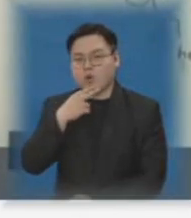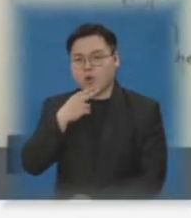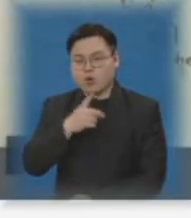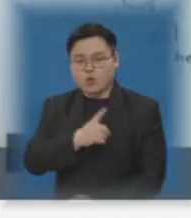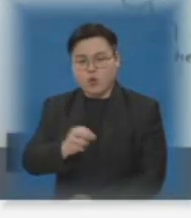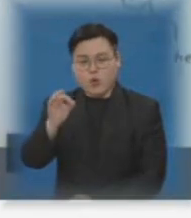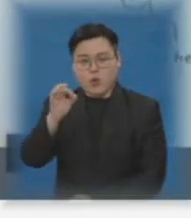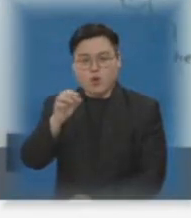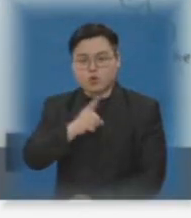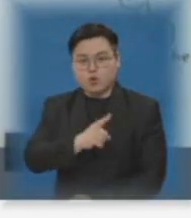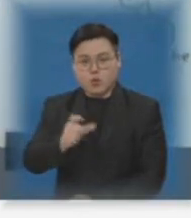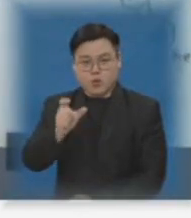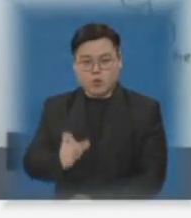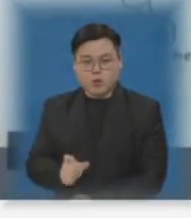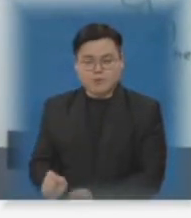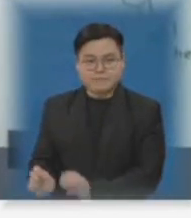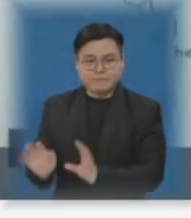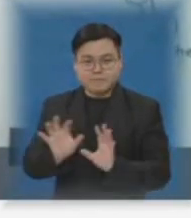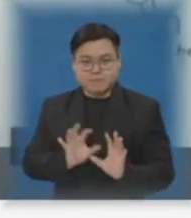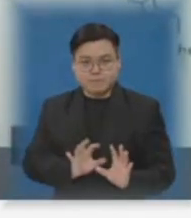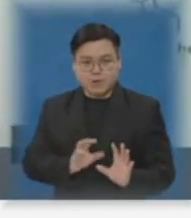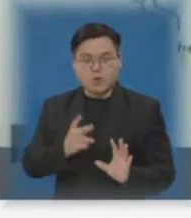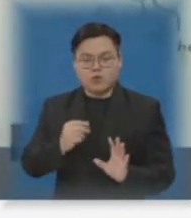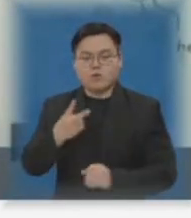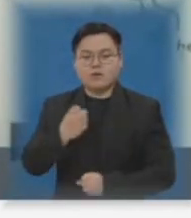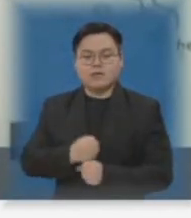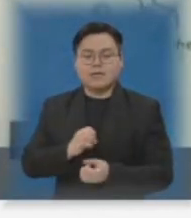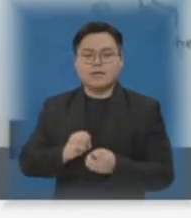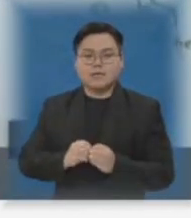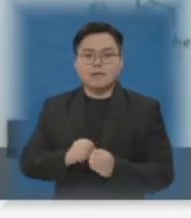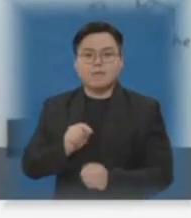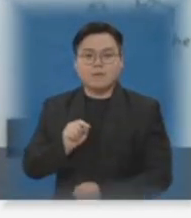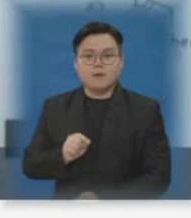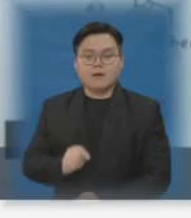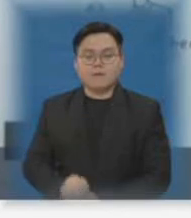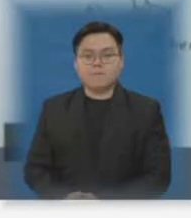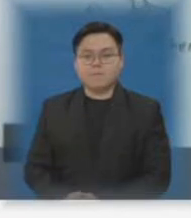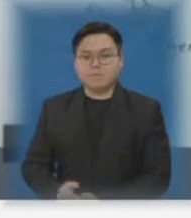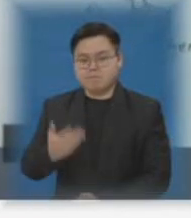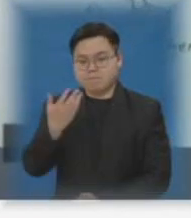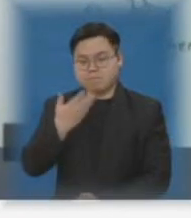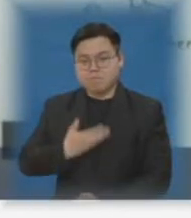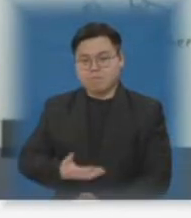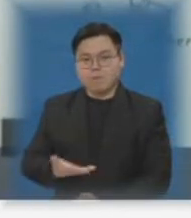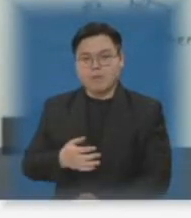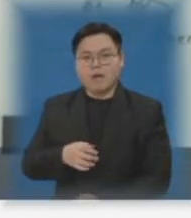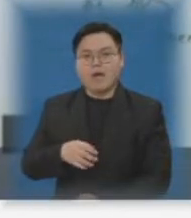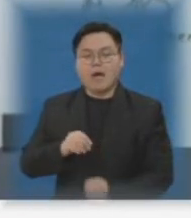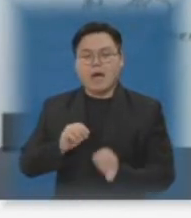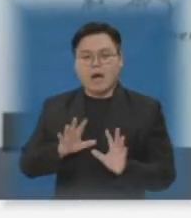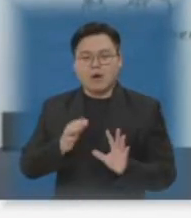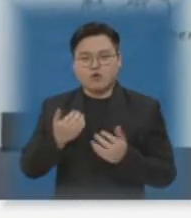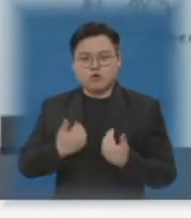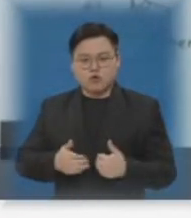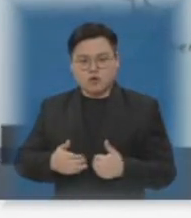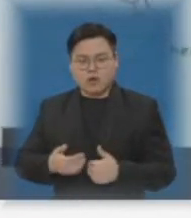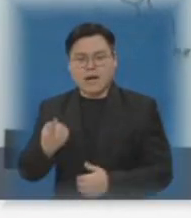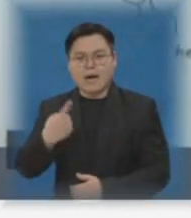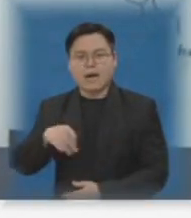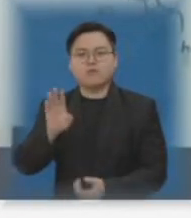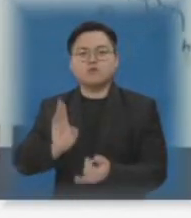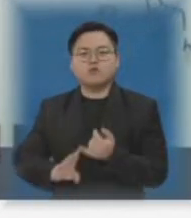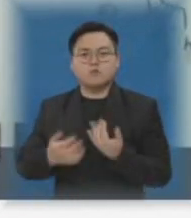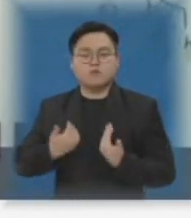юм болцоо миний баатар гэдэг арга хэмжээг зохион байгуулж байна. За миний хувьд айли 10 хүүхдийн 10 дахь нь айлын баг охин.